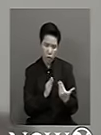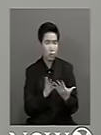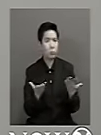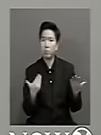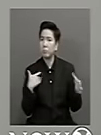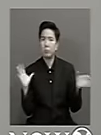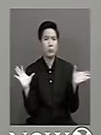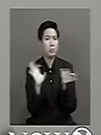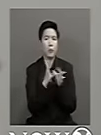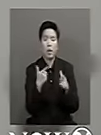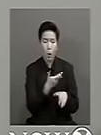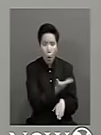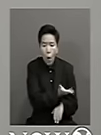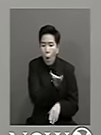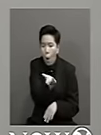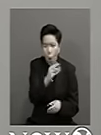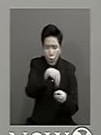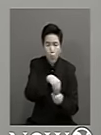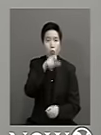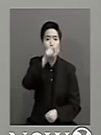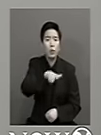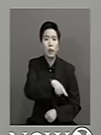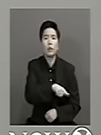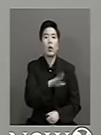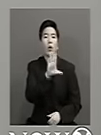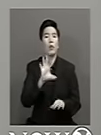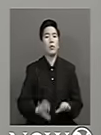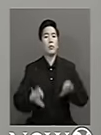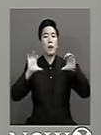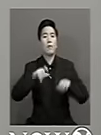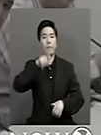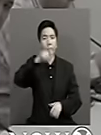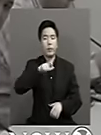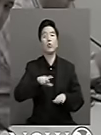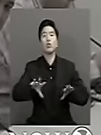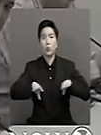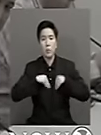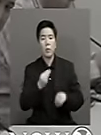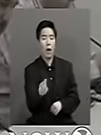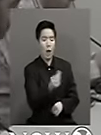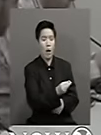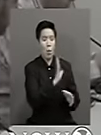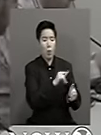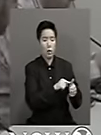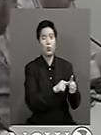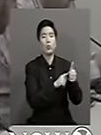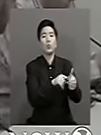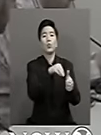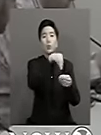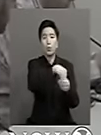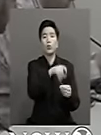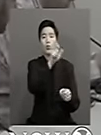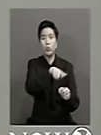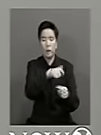มในการขอลี้ภัยในฝรั่งเศสนั้นได้รับการพิจารณาจากรัฐบาลฝรั่งเศสเท่านั้นครับขณะเดียวกันครับทาง